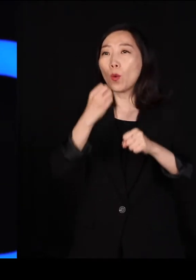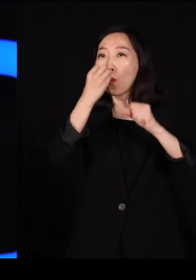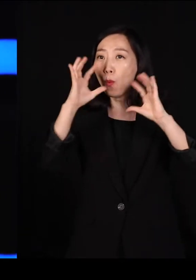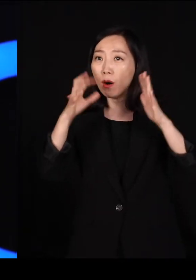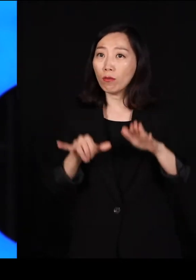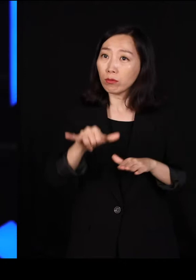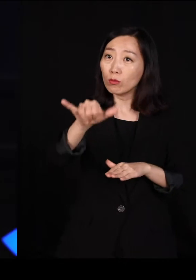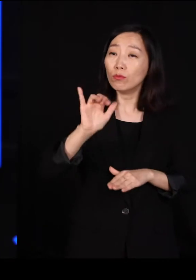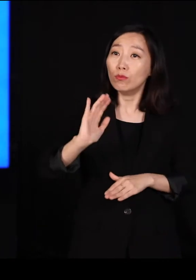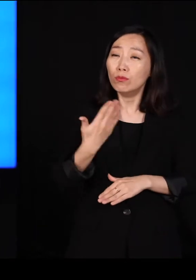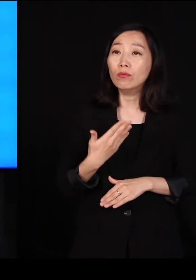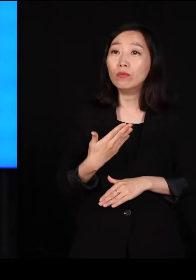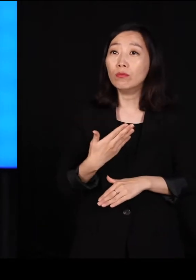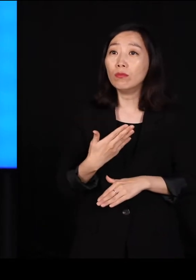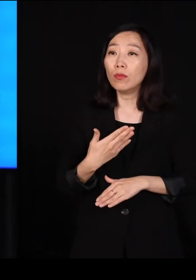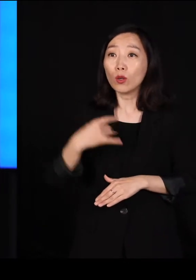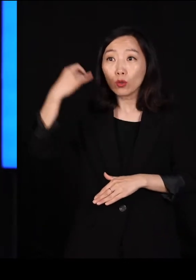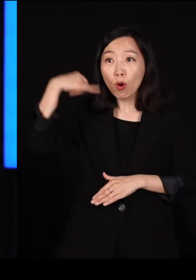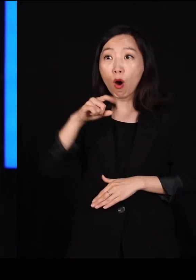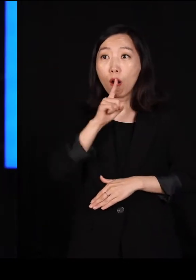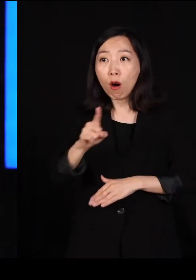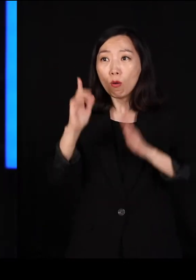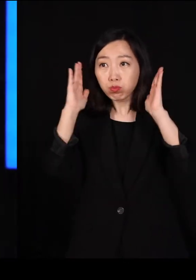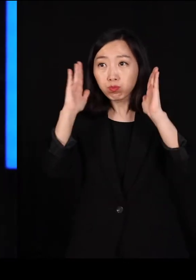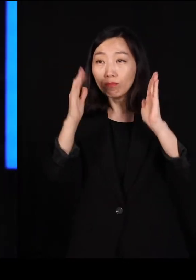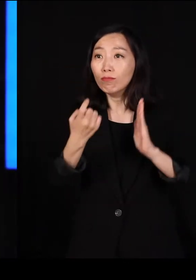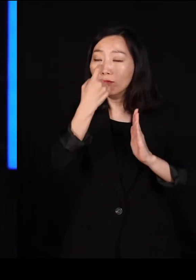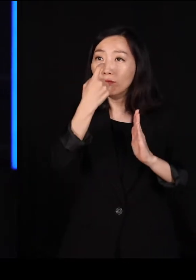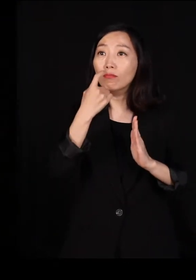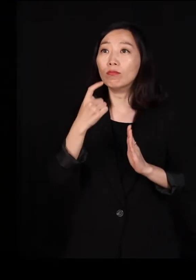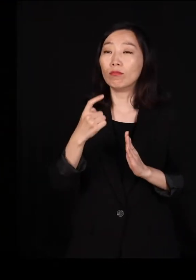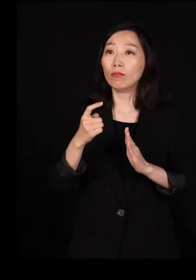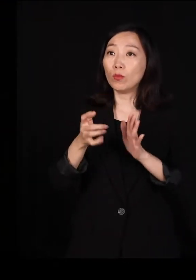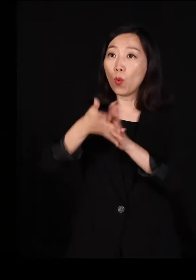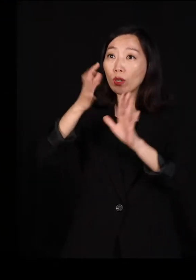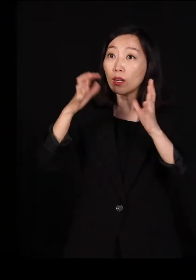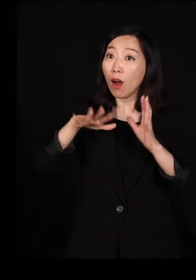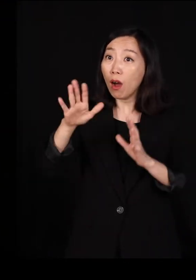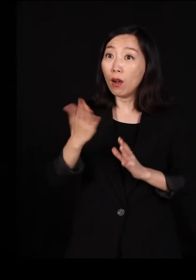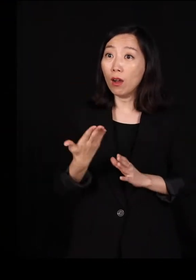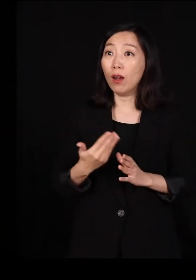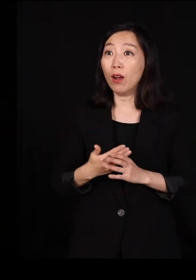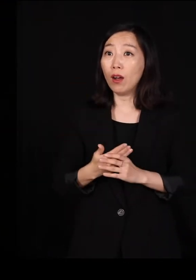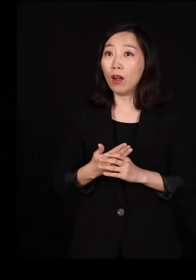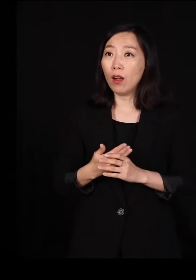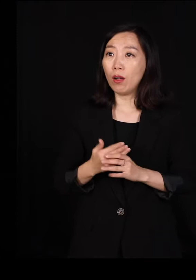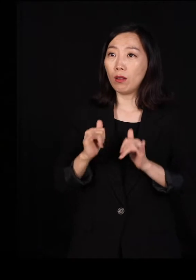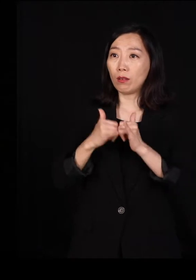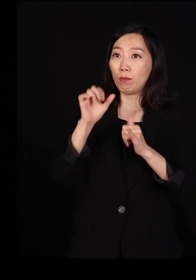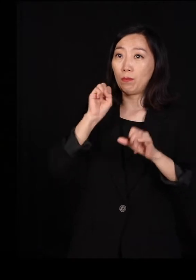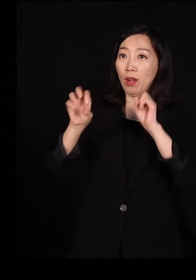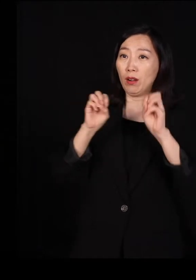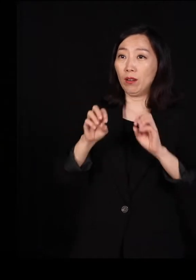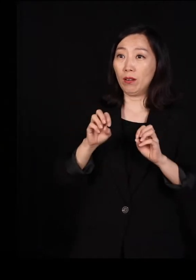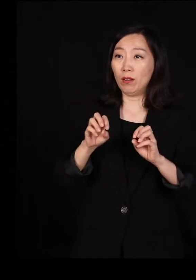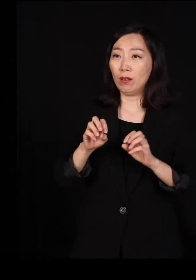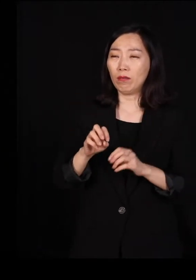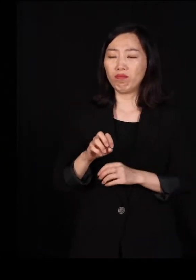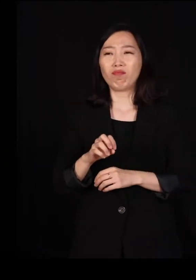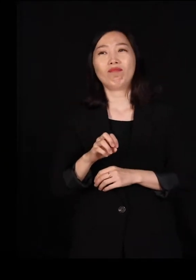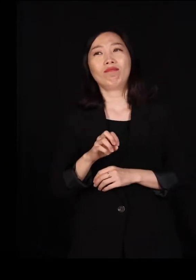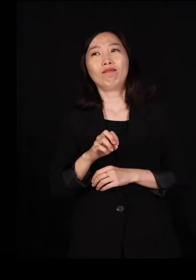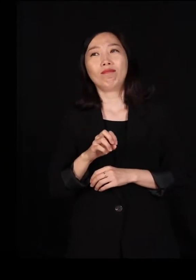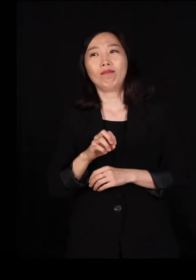뭐, 중국어를 배워서 상해를 가든가, 아닌가요? 주변에서 이렇게 반응을